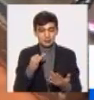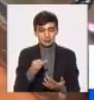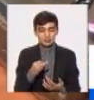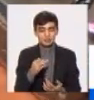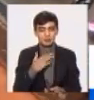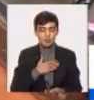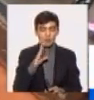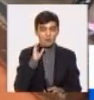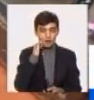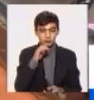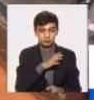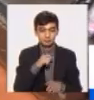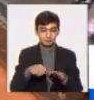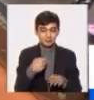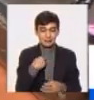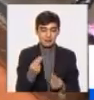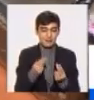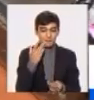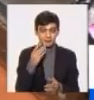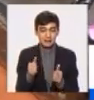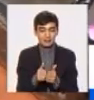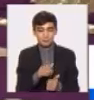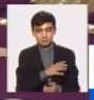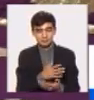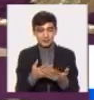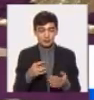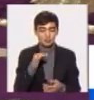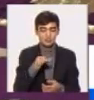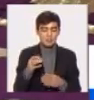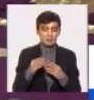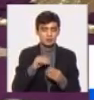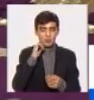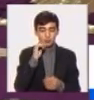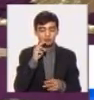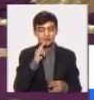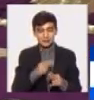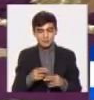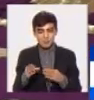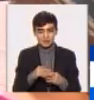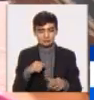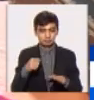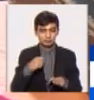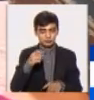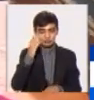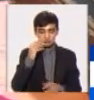Когда мои бабушки шили, я играла рядом с нитками и шерстью, делала узоры вместе со своими сестрами.